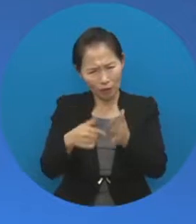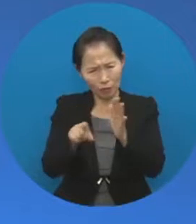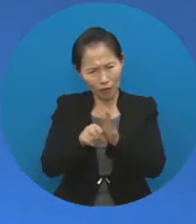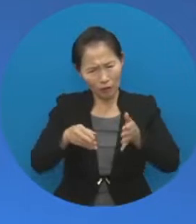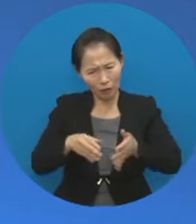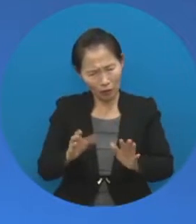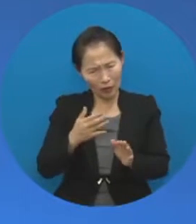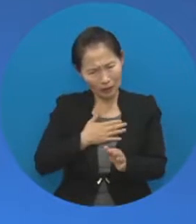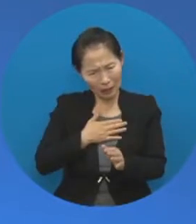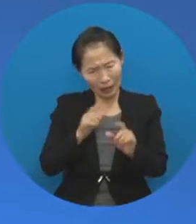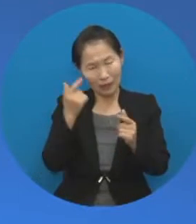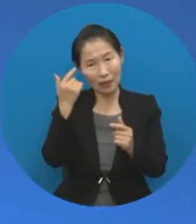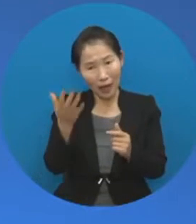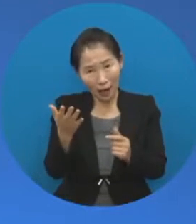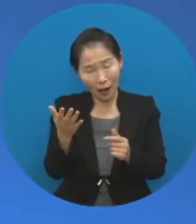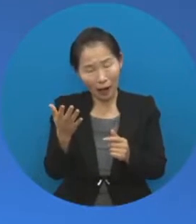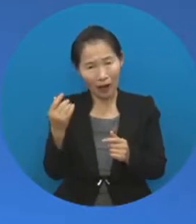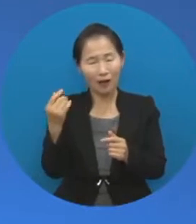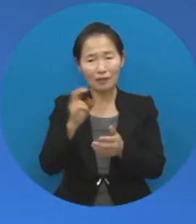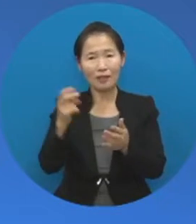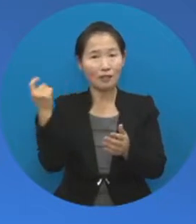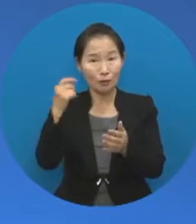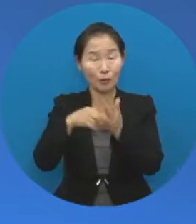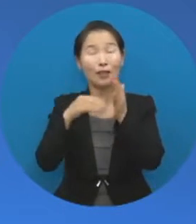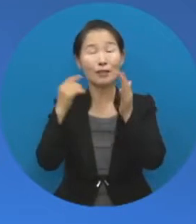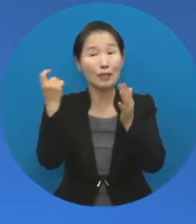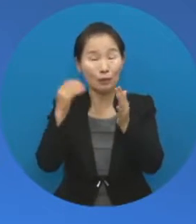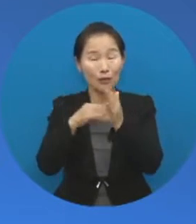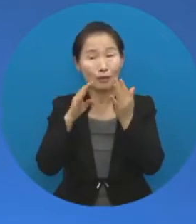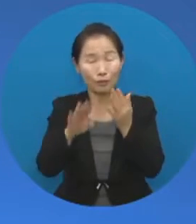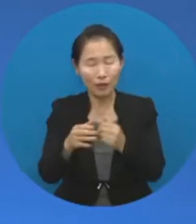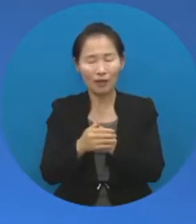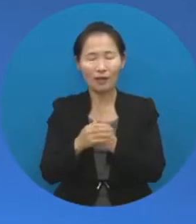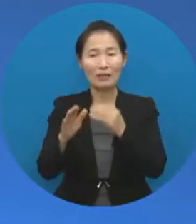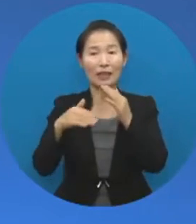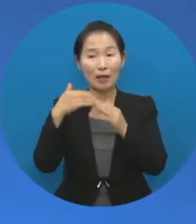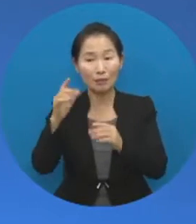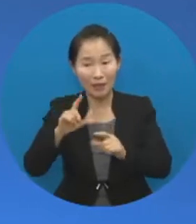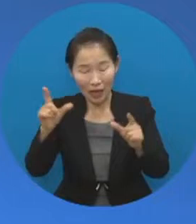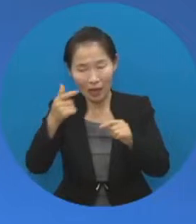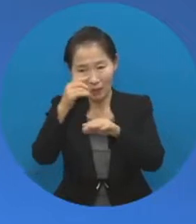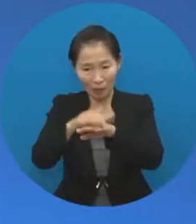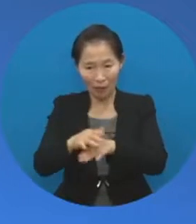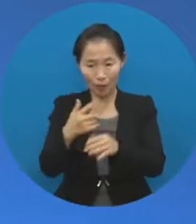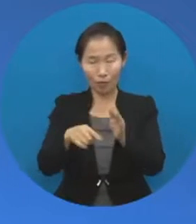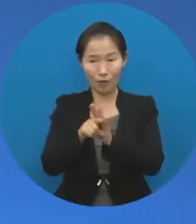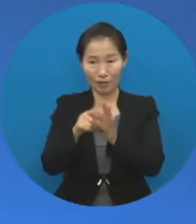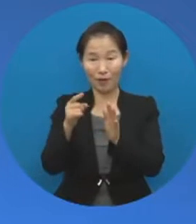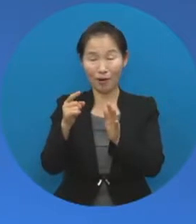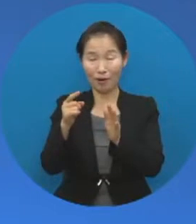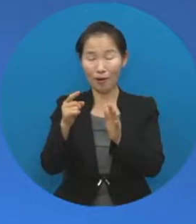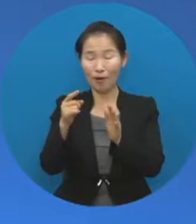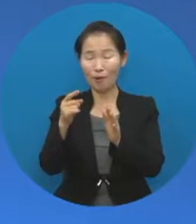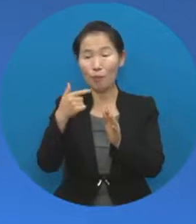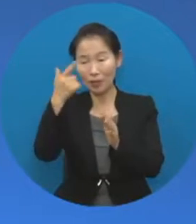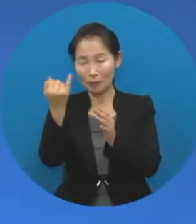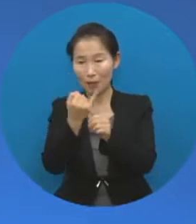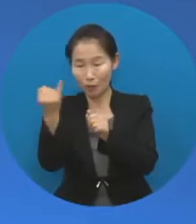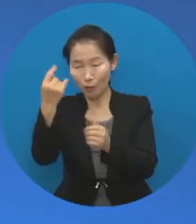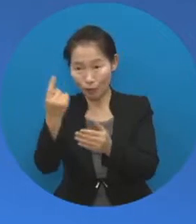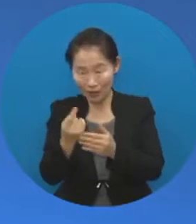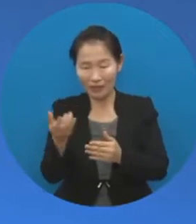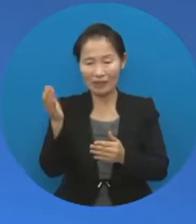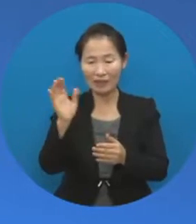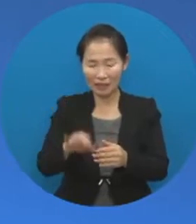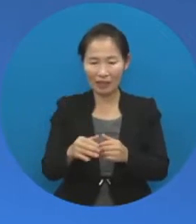그런데 다음날 교회 사모님께서 저희 집에 예배를 드리러 오셨는데 엄마가 그 금요 구역 예배 때 기도